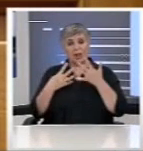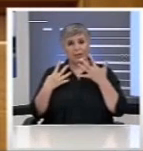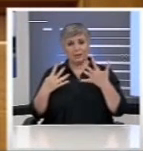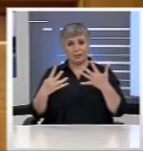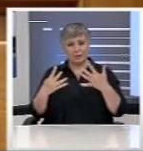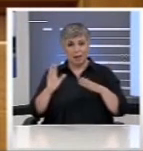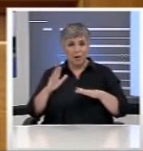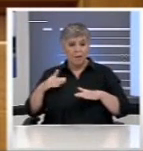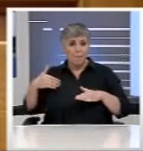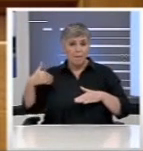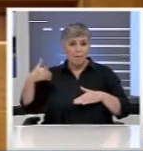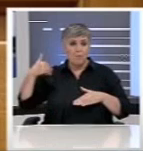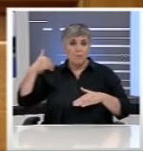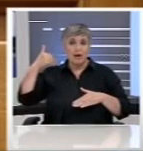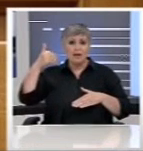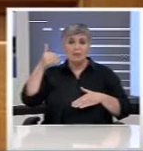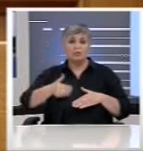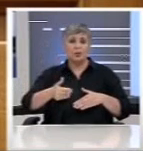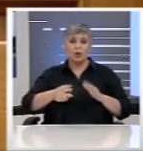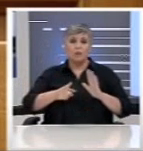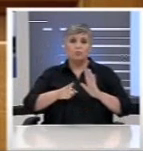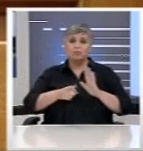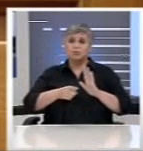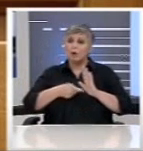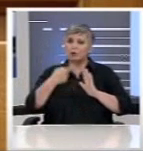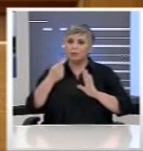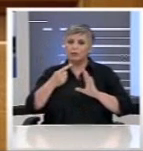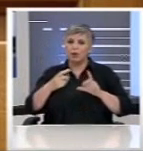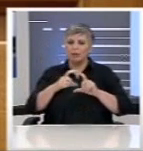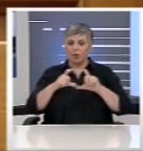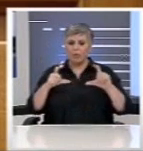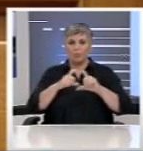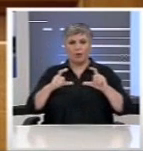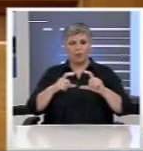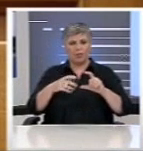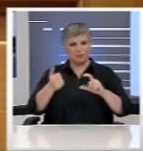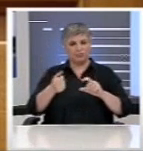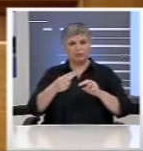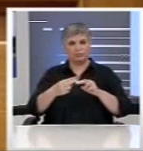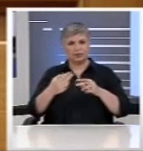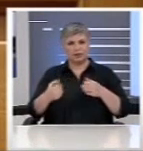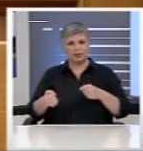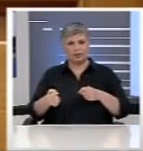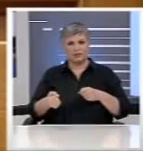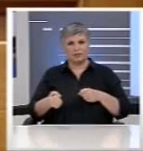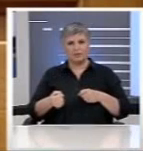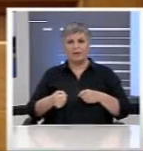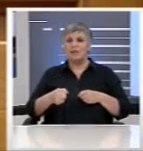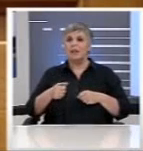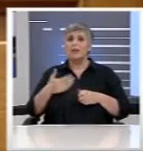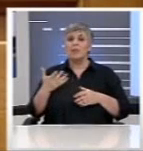των ελληνικών ομολόγων? Γιατί αναβαθμίζουν την Ελλάδα οι οίκοι αξιολόγησης? Αφού φάγαμε